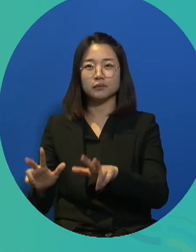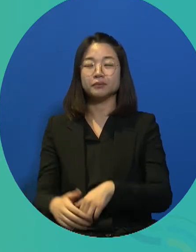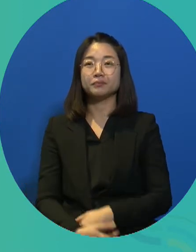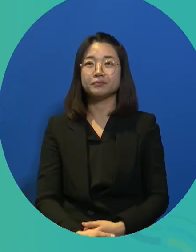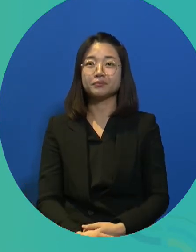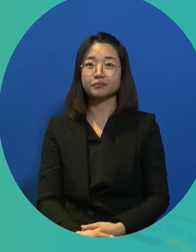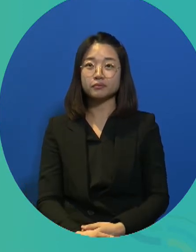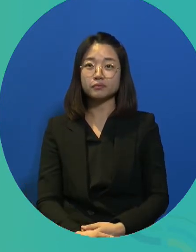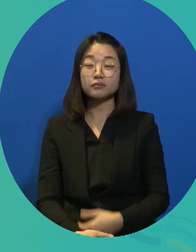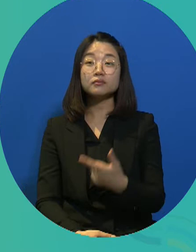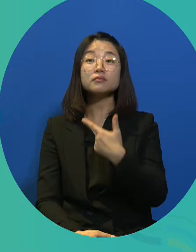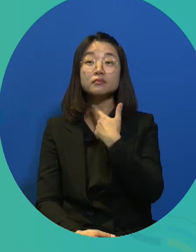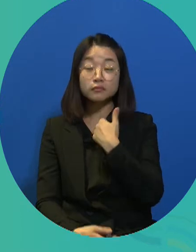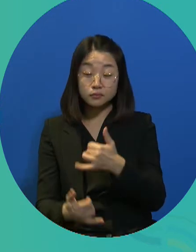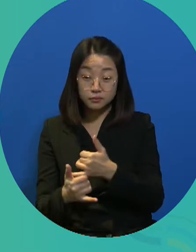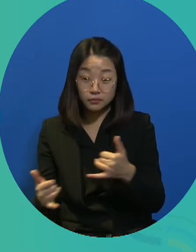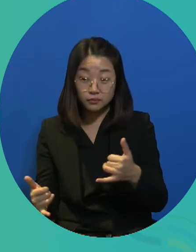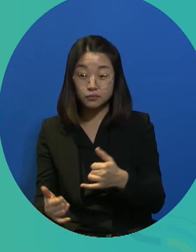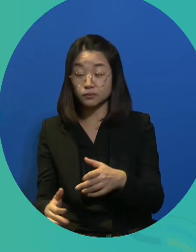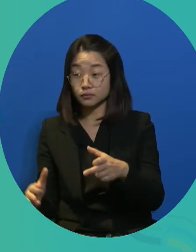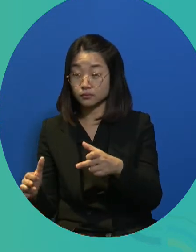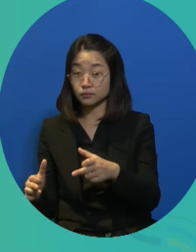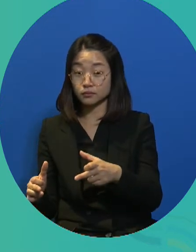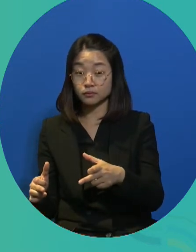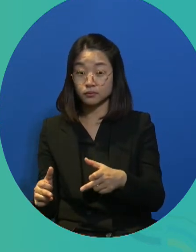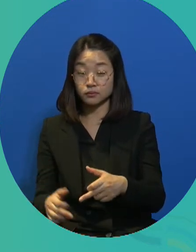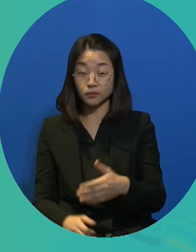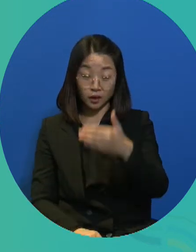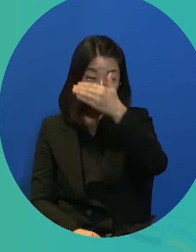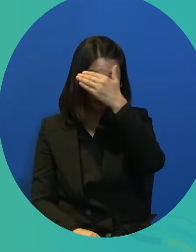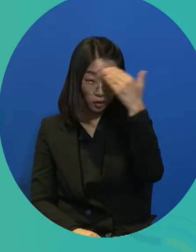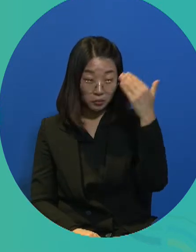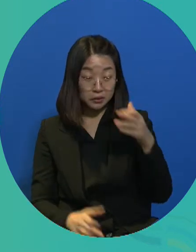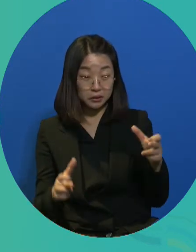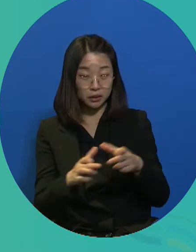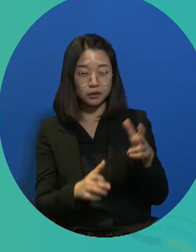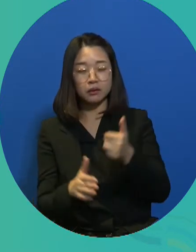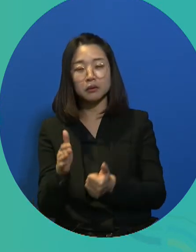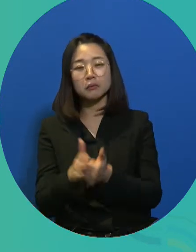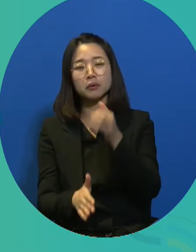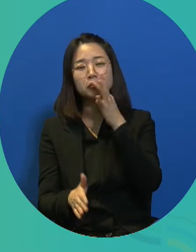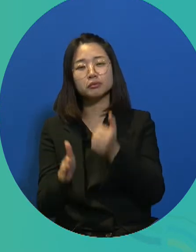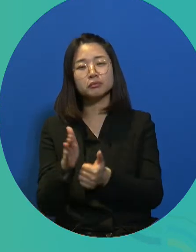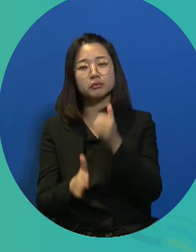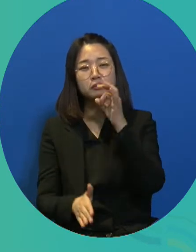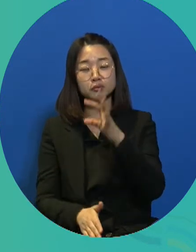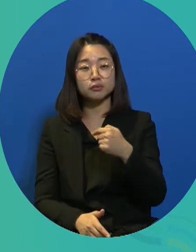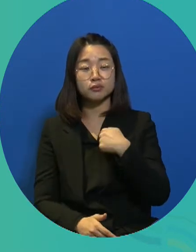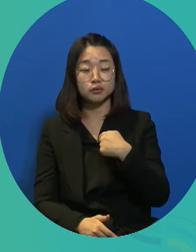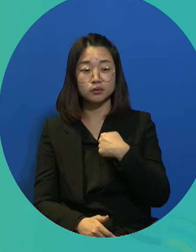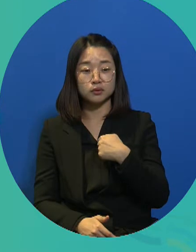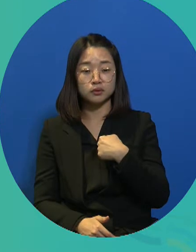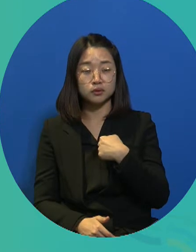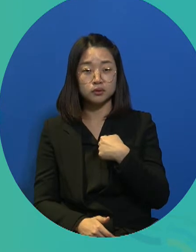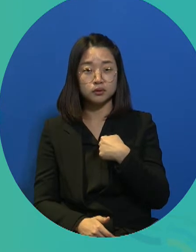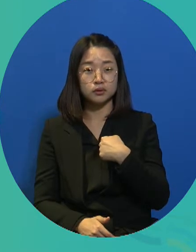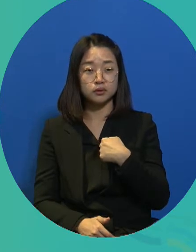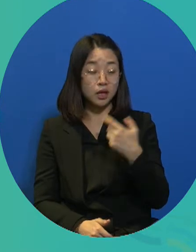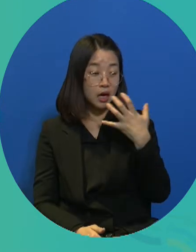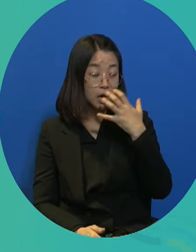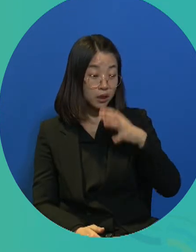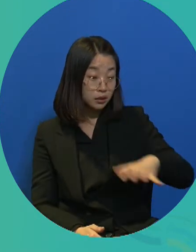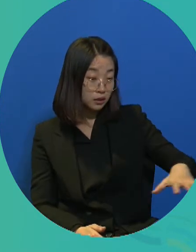활동가들이 사망하고 있고 또 젊은 장애인 세대는 가망이 없기 때문에 이제는 자선단체들이 비장애인들이